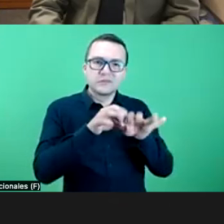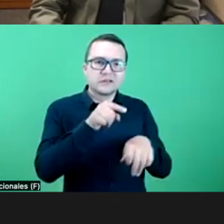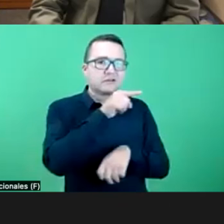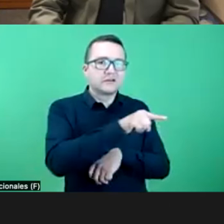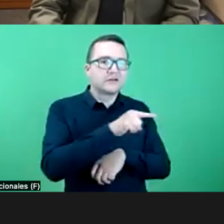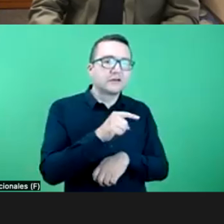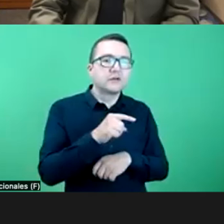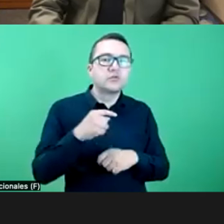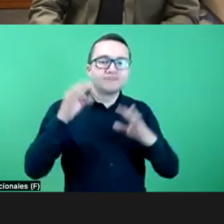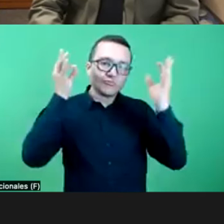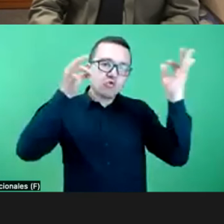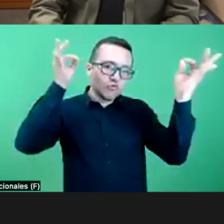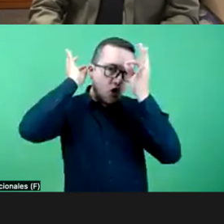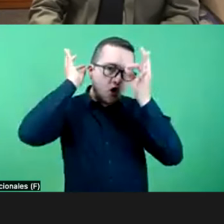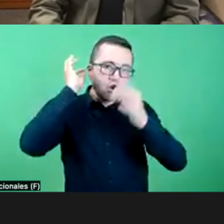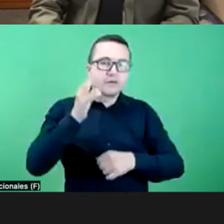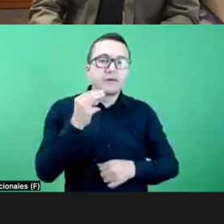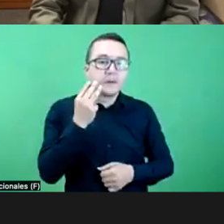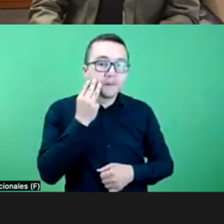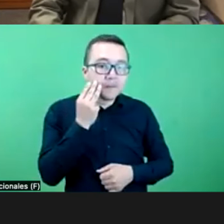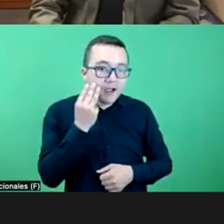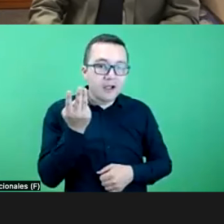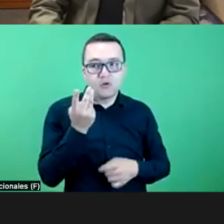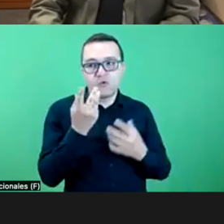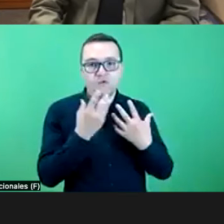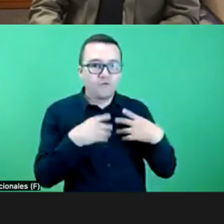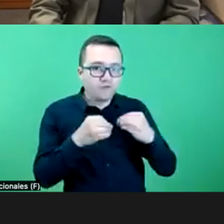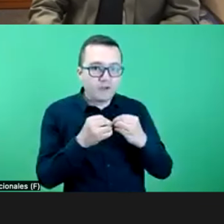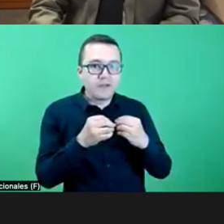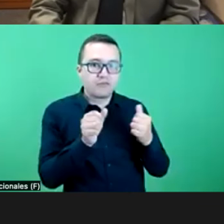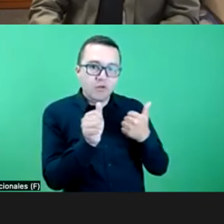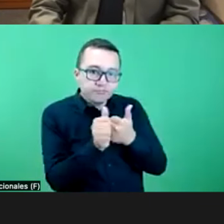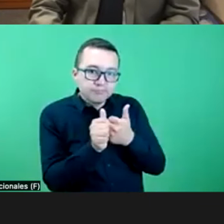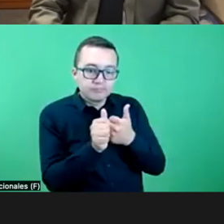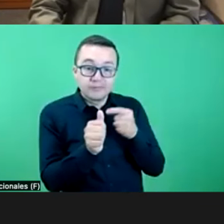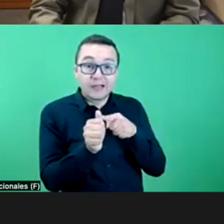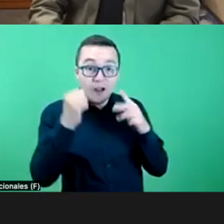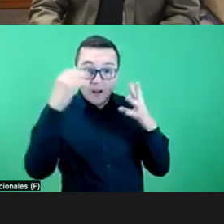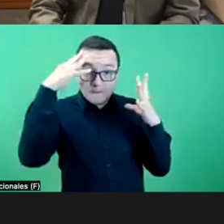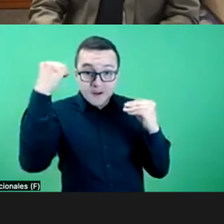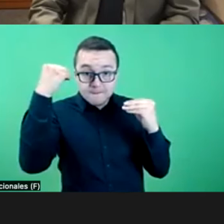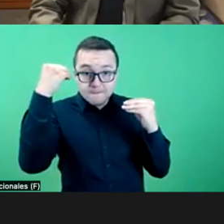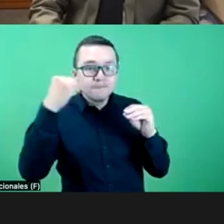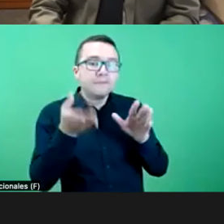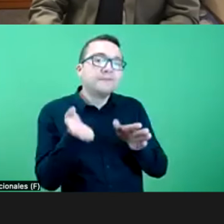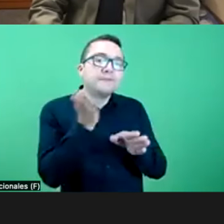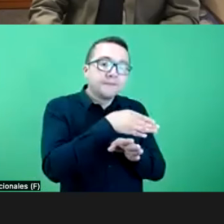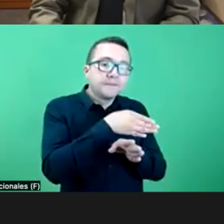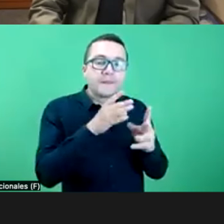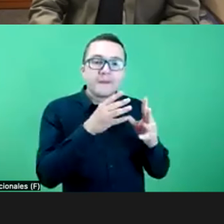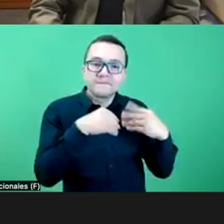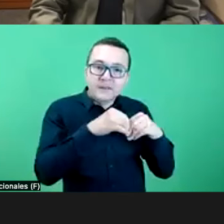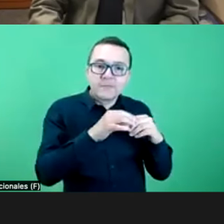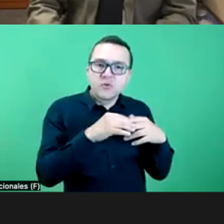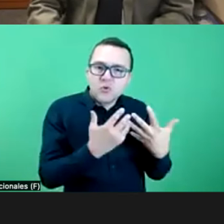à quel point il est important d'avoir ce rôle des mères, des proches qui accompagnent le